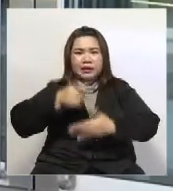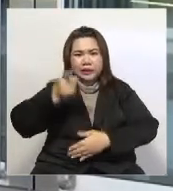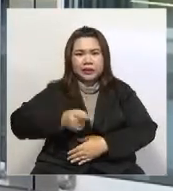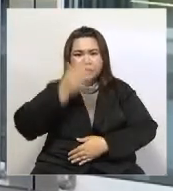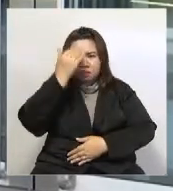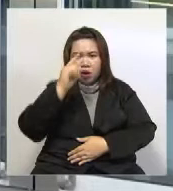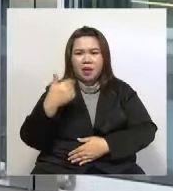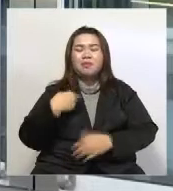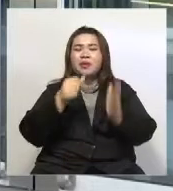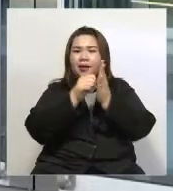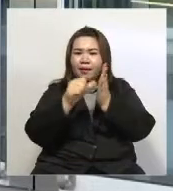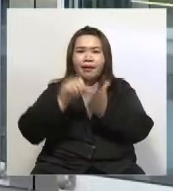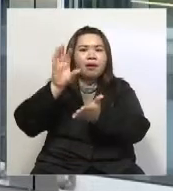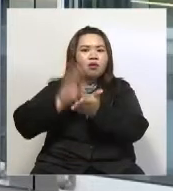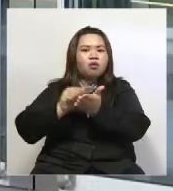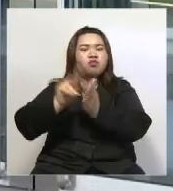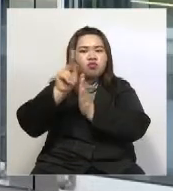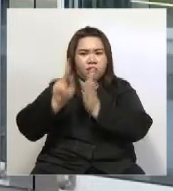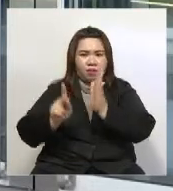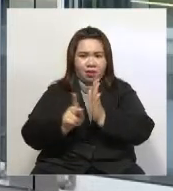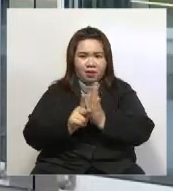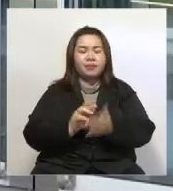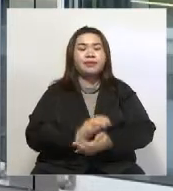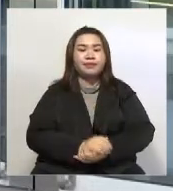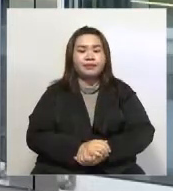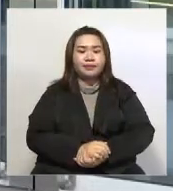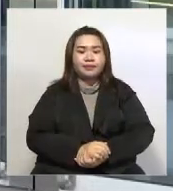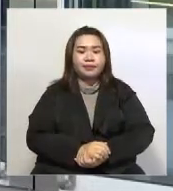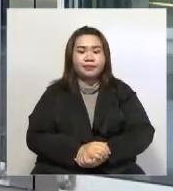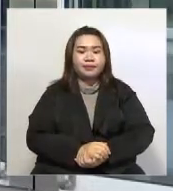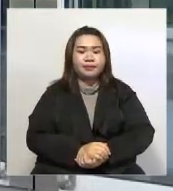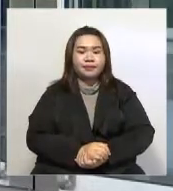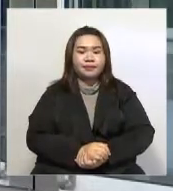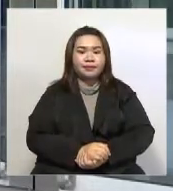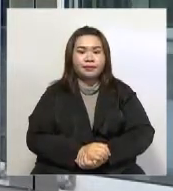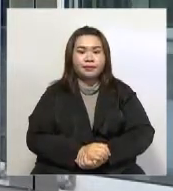องมีการปรับแก้เนื้อหาในกฎหมายค่ะคุณสิริลักษณ์คุณสกรกฎค่ะ